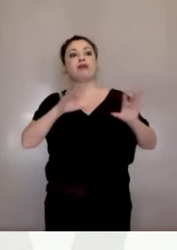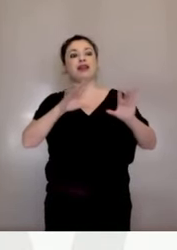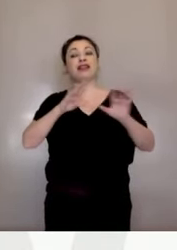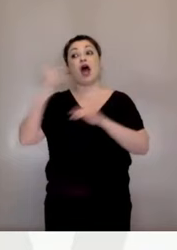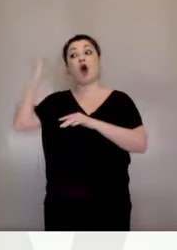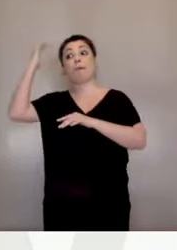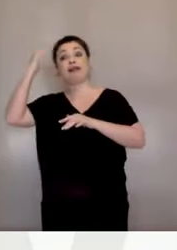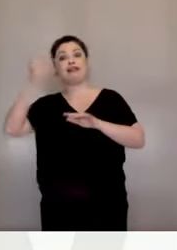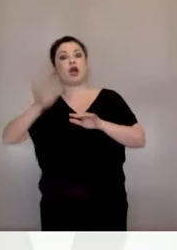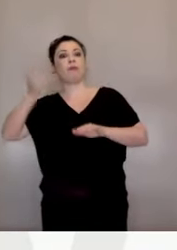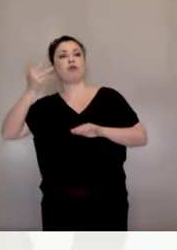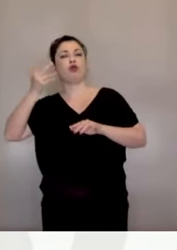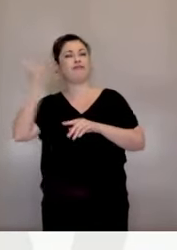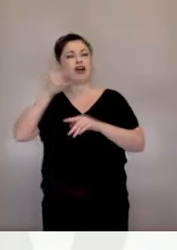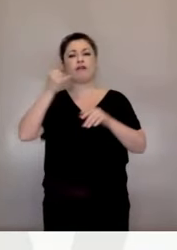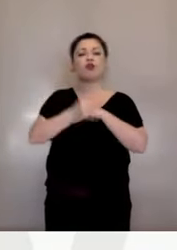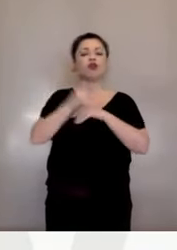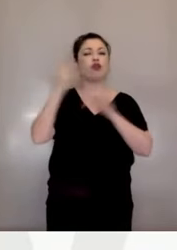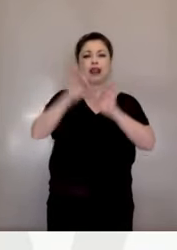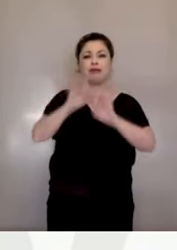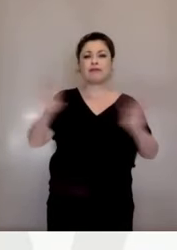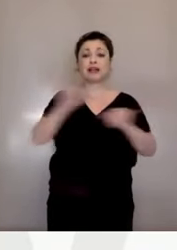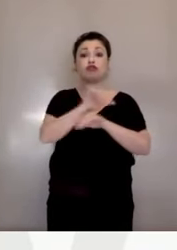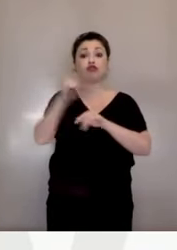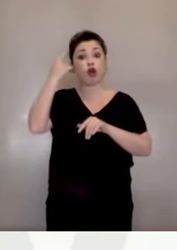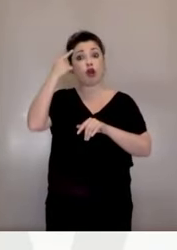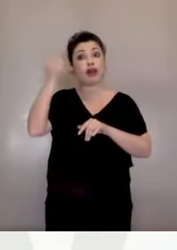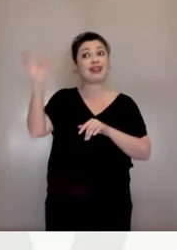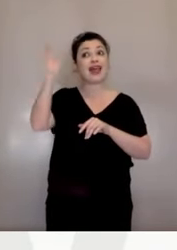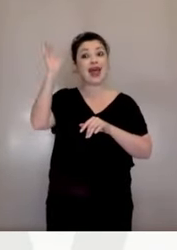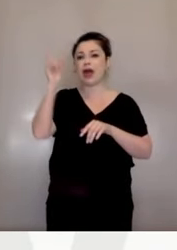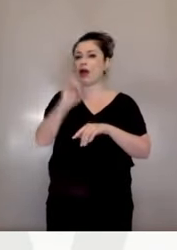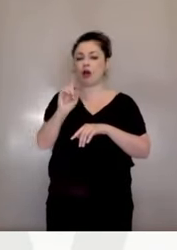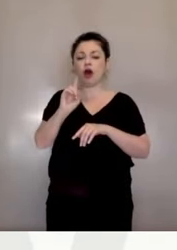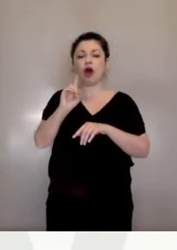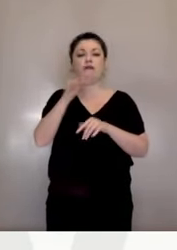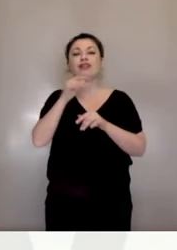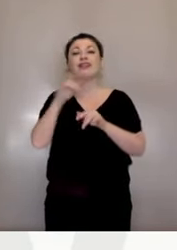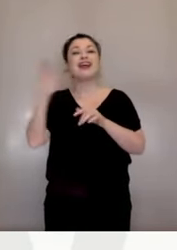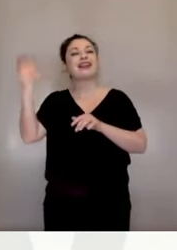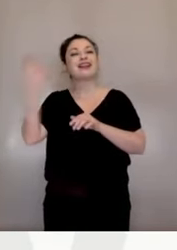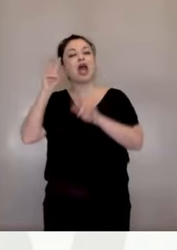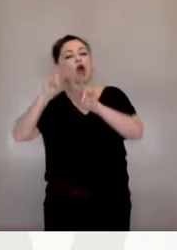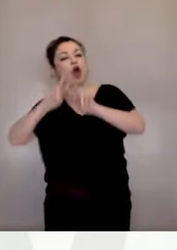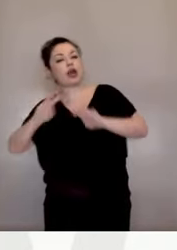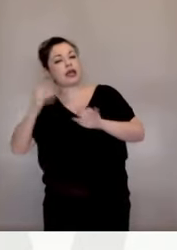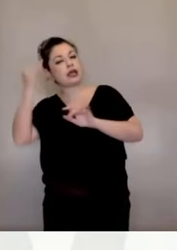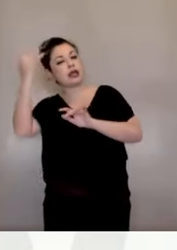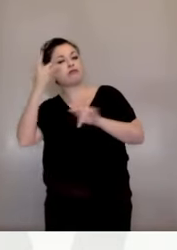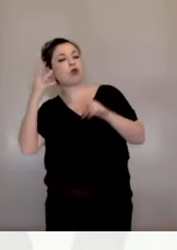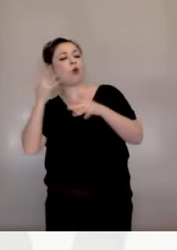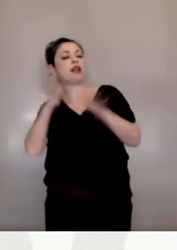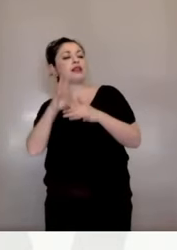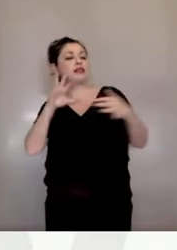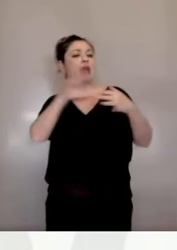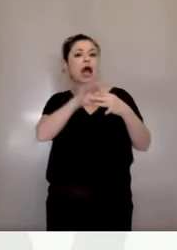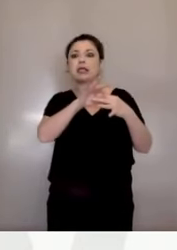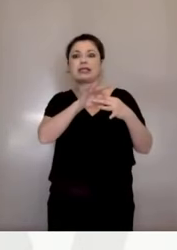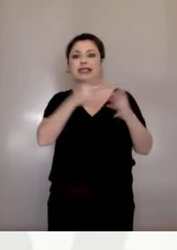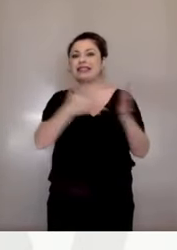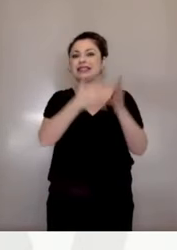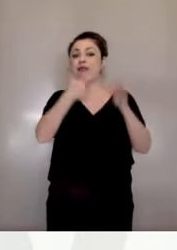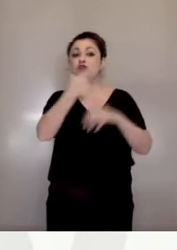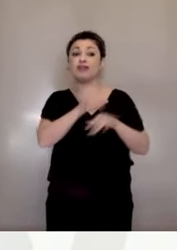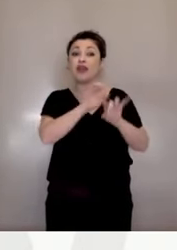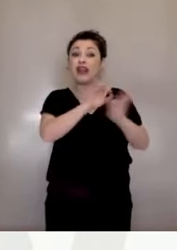non è affatto un'idea e non può essere oggetto di alcuna teoria, dal momento che la libertà è un fatto